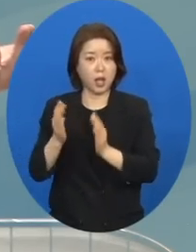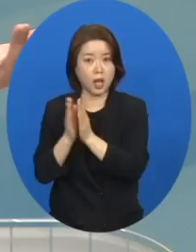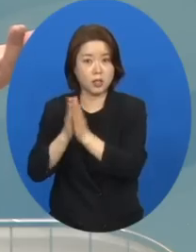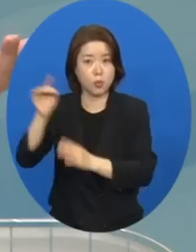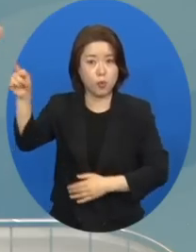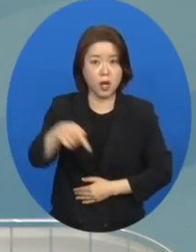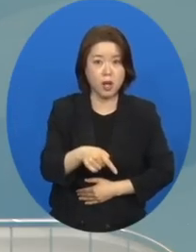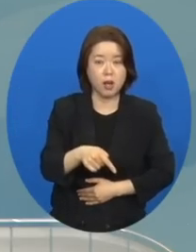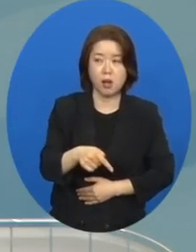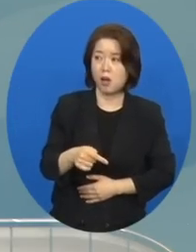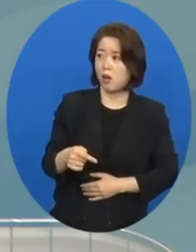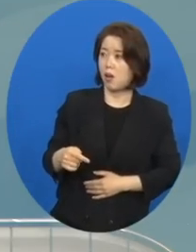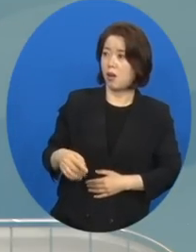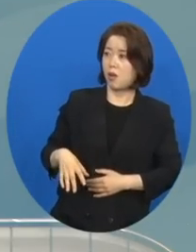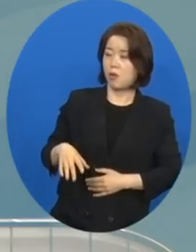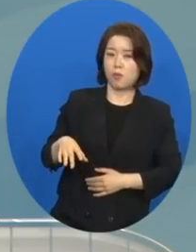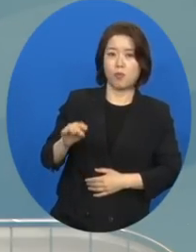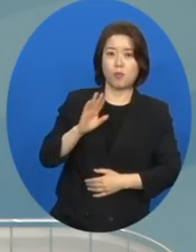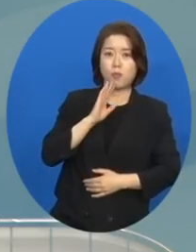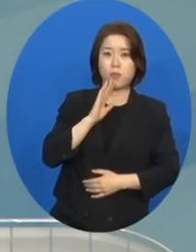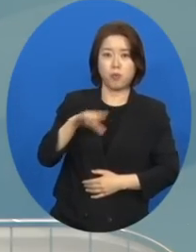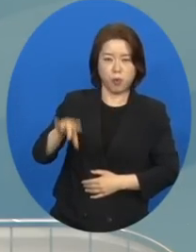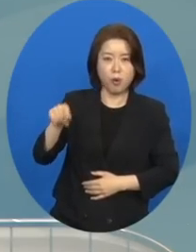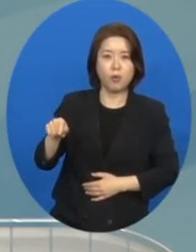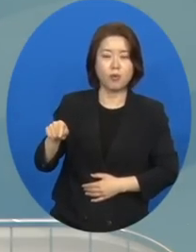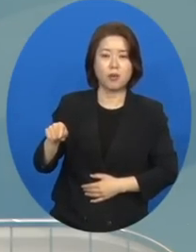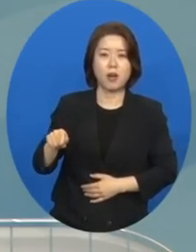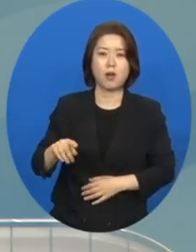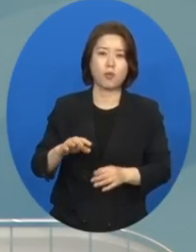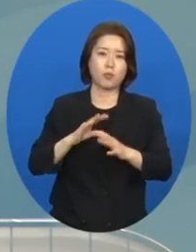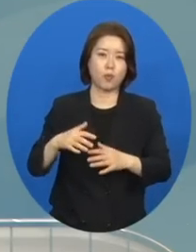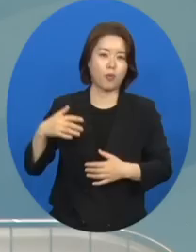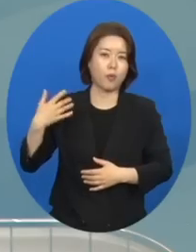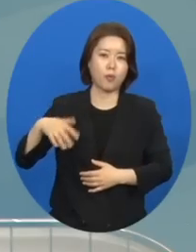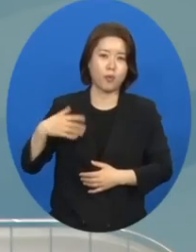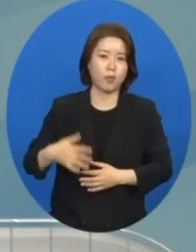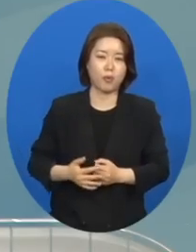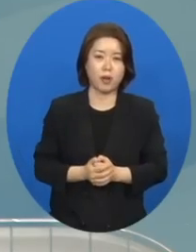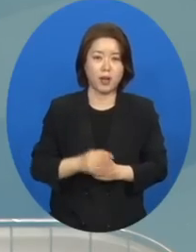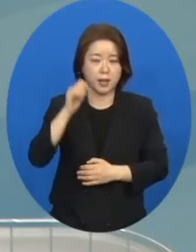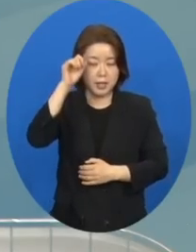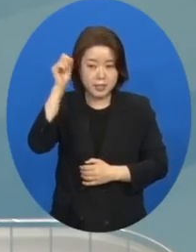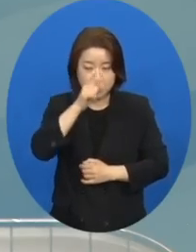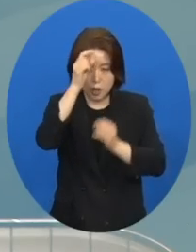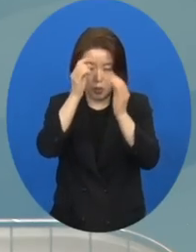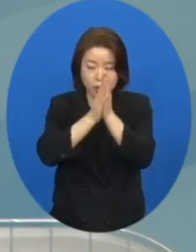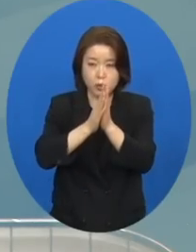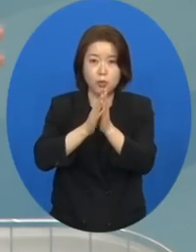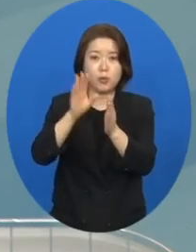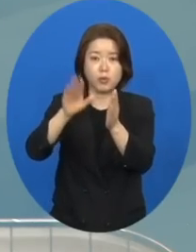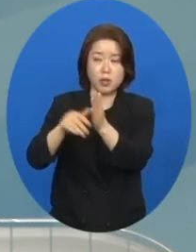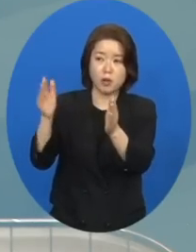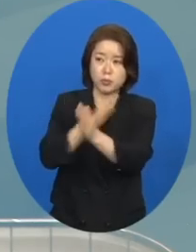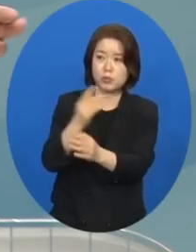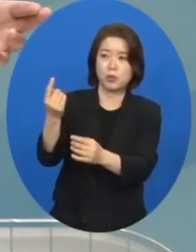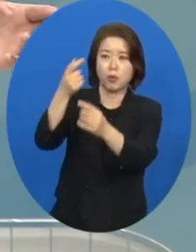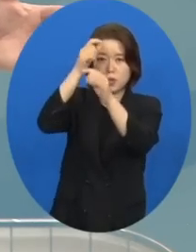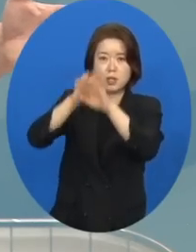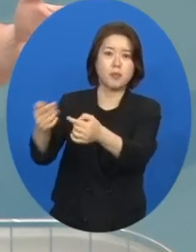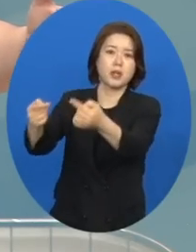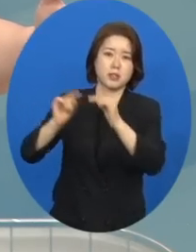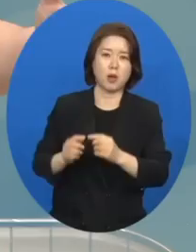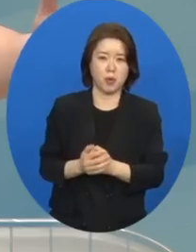없는 일인데 놀라운 일이 벌어진 것이죠 그날의 새벽기도에 부터 예배 나오기 시작했습니다 그리고 그날 오전에 이제